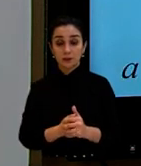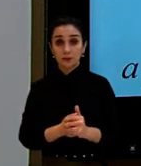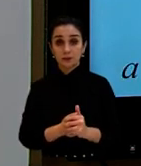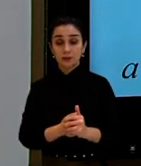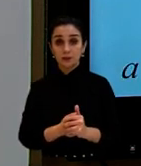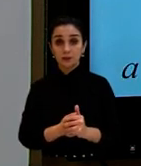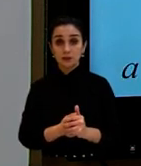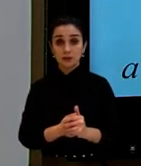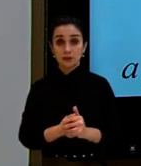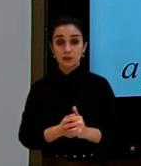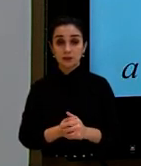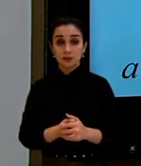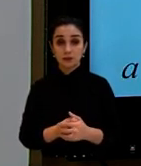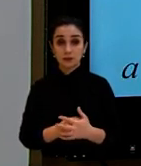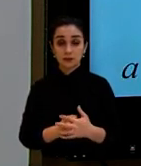Значит,